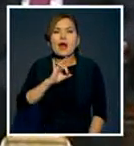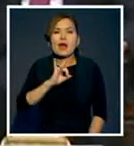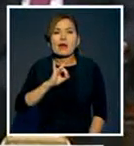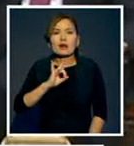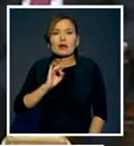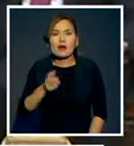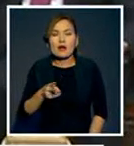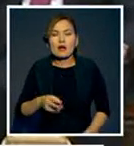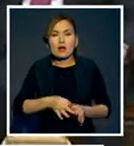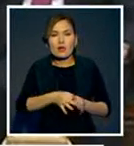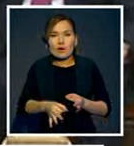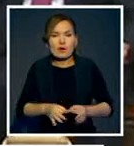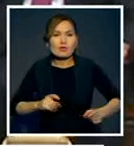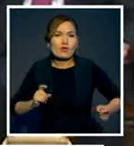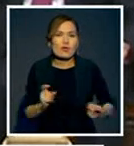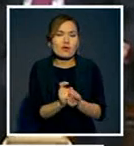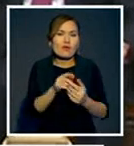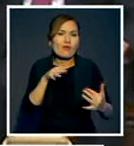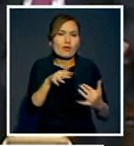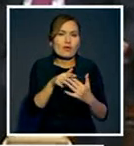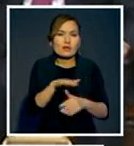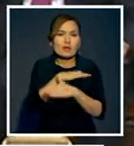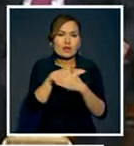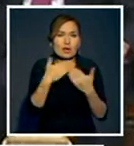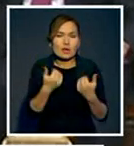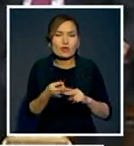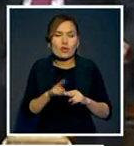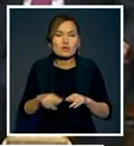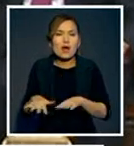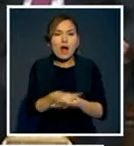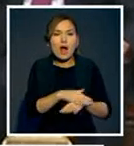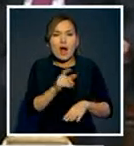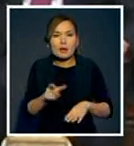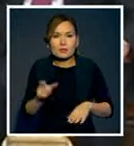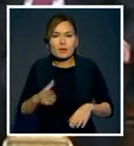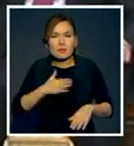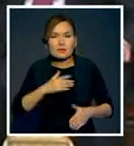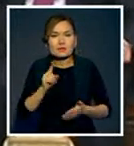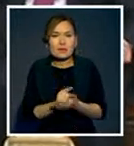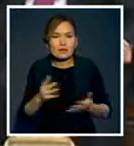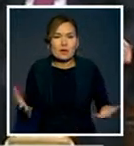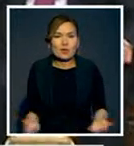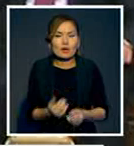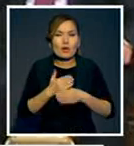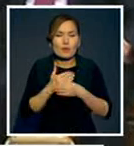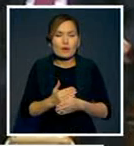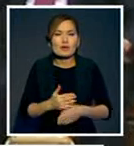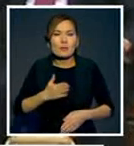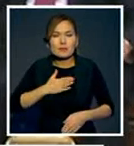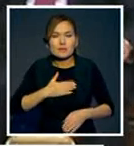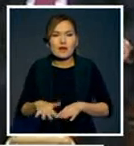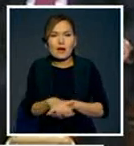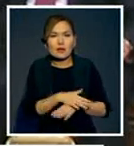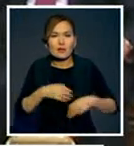бір бөлігімен күресуді қаламаймыз. Ел тұрғындарының барлығы бірінші санаттағы азаматтар. Киркукқа кіру арқылы күрд халқының біз үшін қымбат